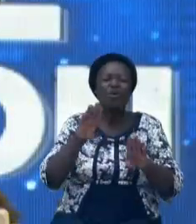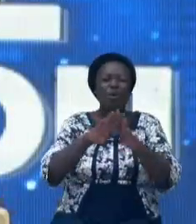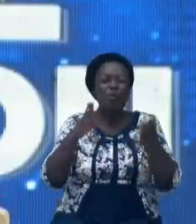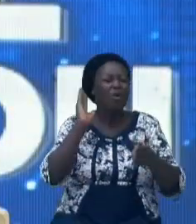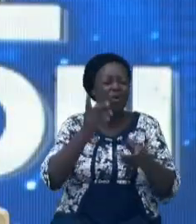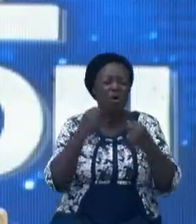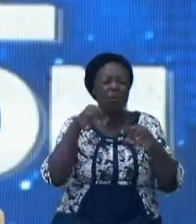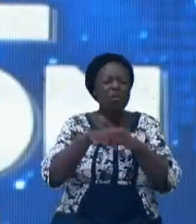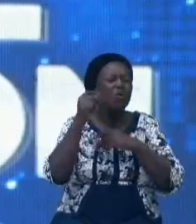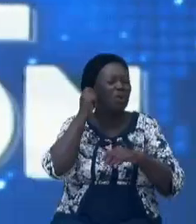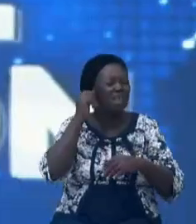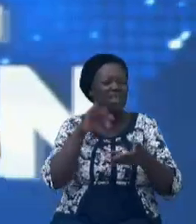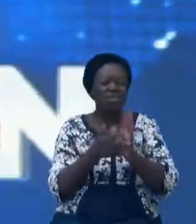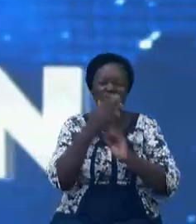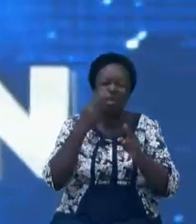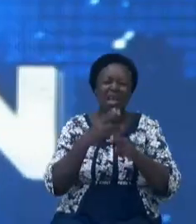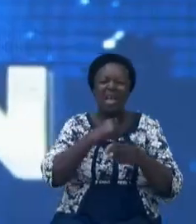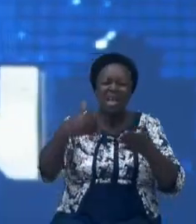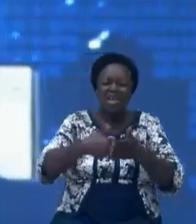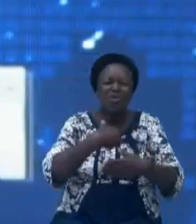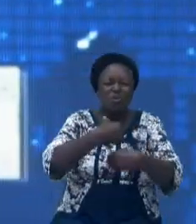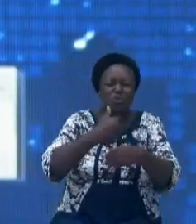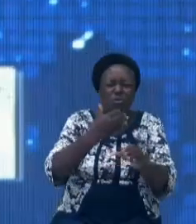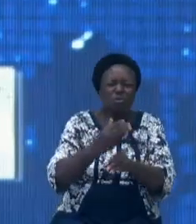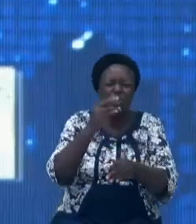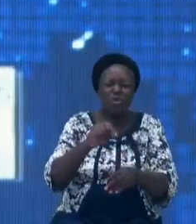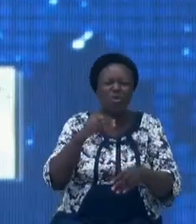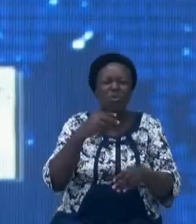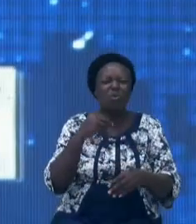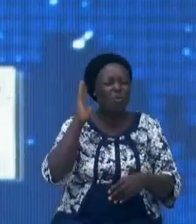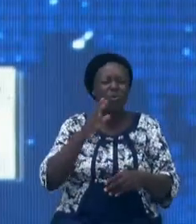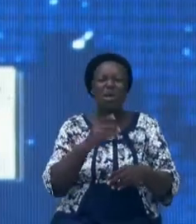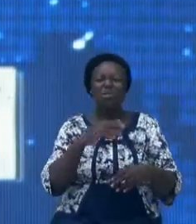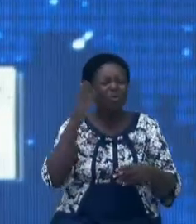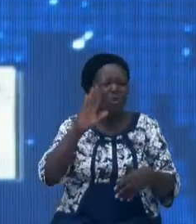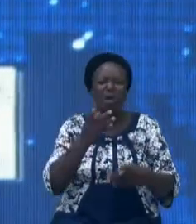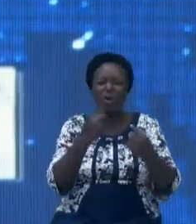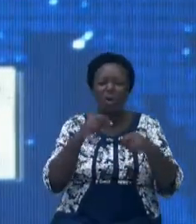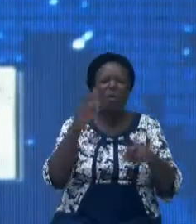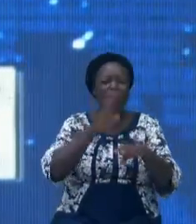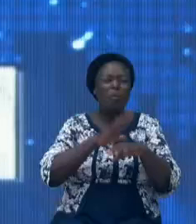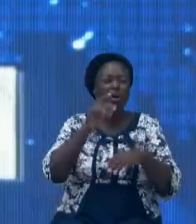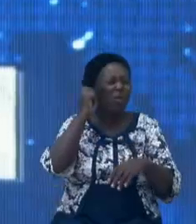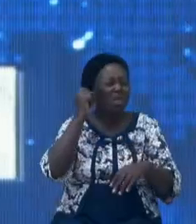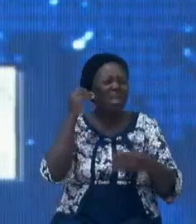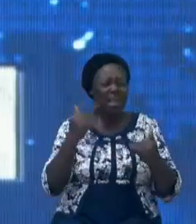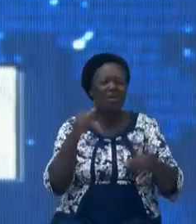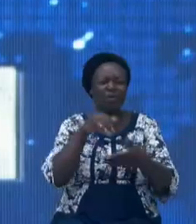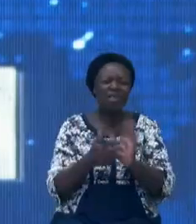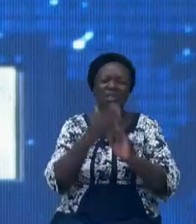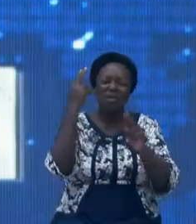miens je prie qui est d'ouverture dans les oreilles heures une nouvelle création